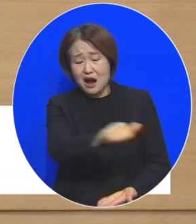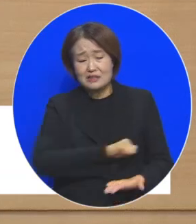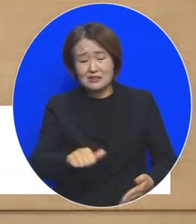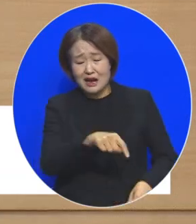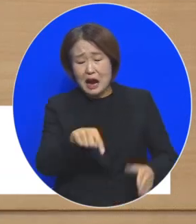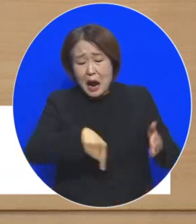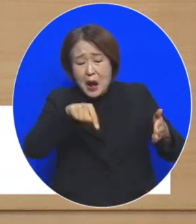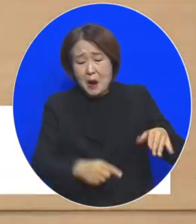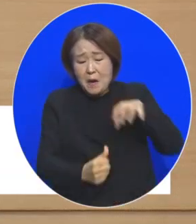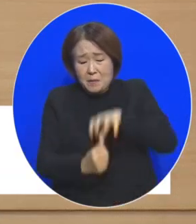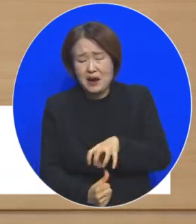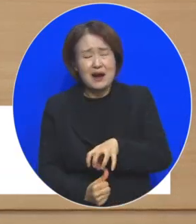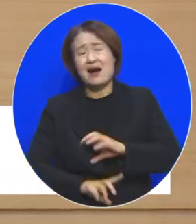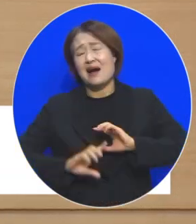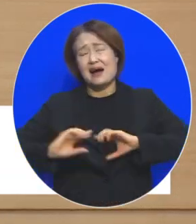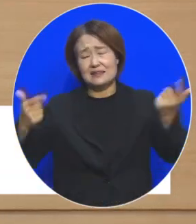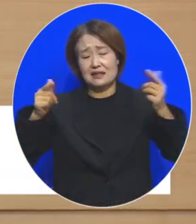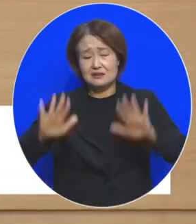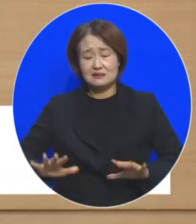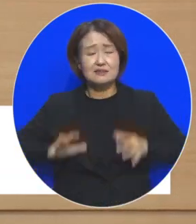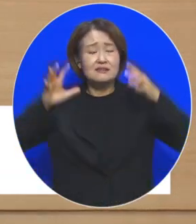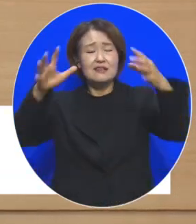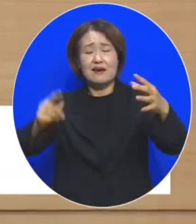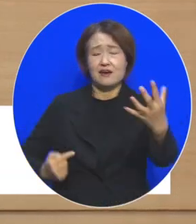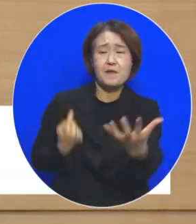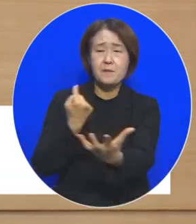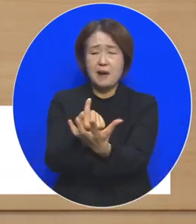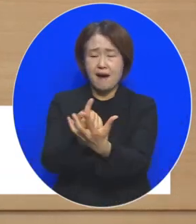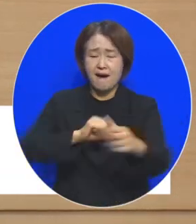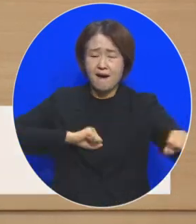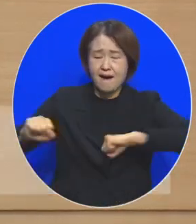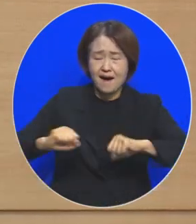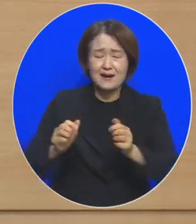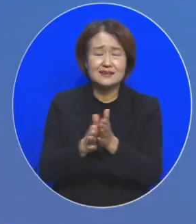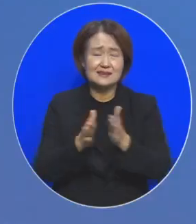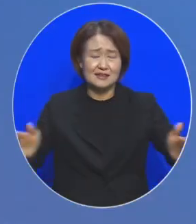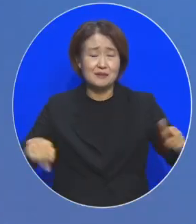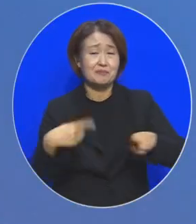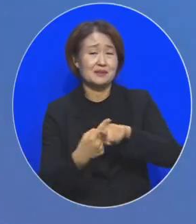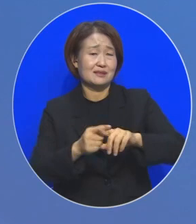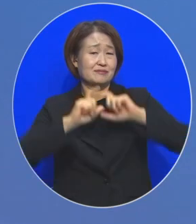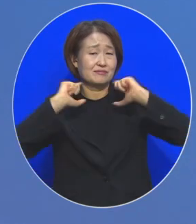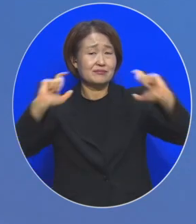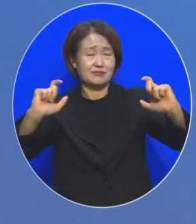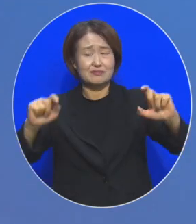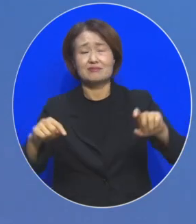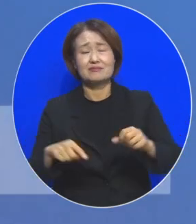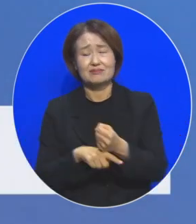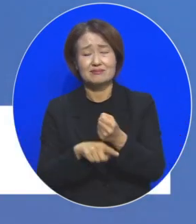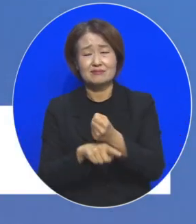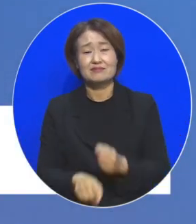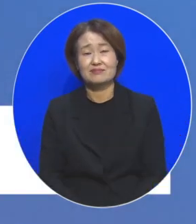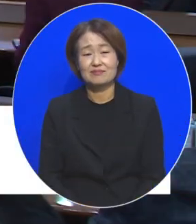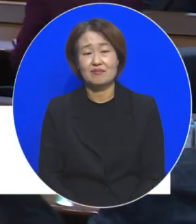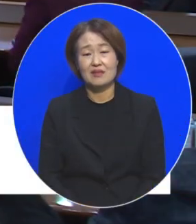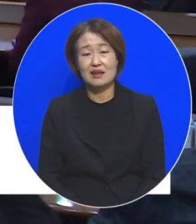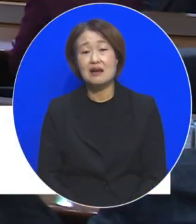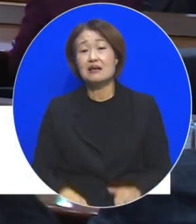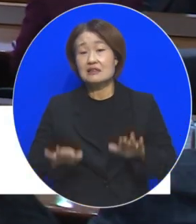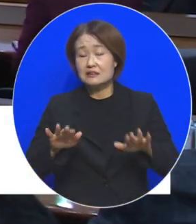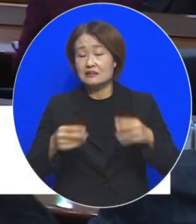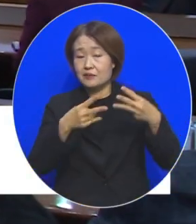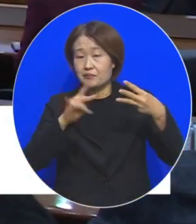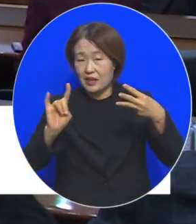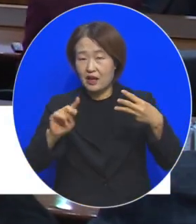지정학적인 틀에 갇혀 있지 않을 것을 선언한 것입니다 포용신뢰 호회 3대